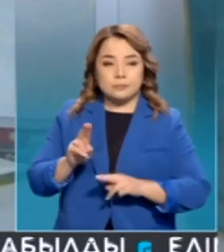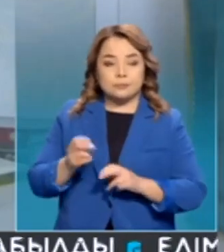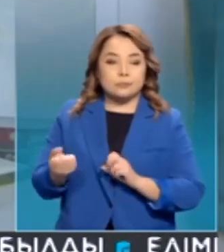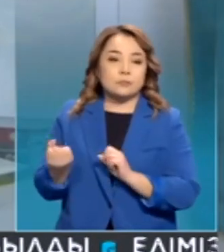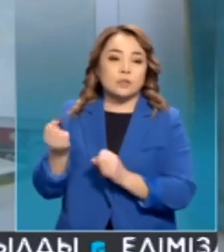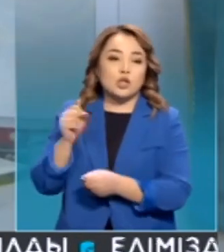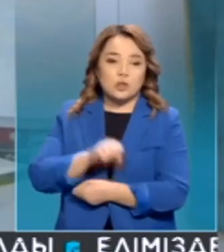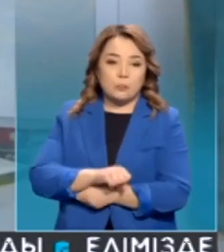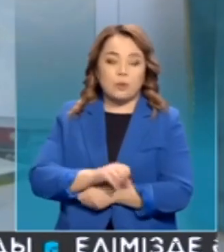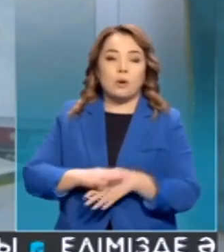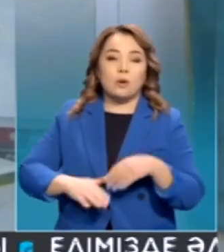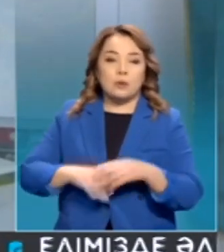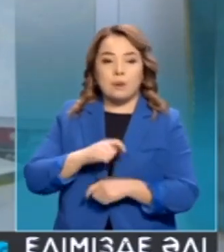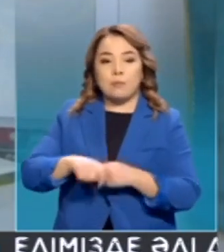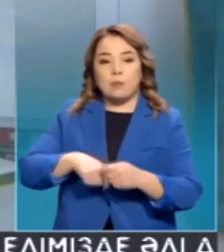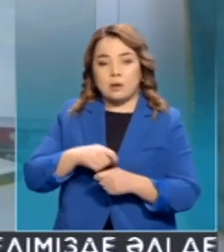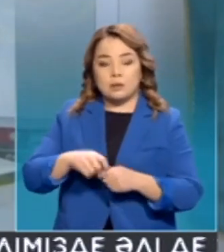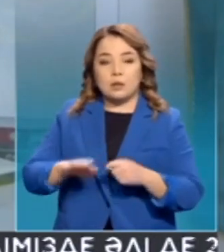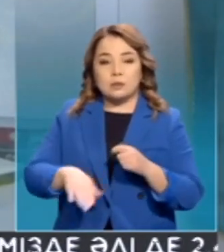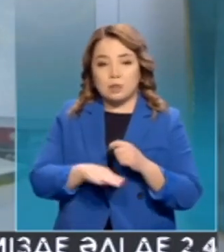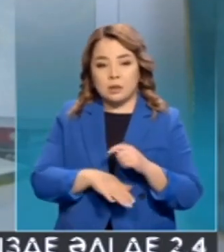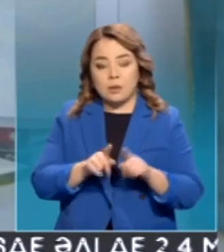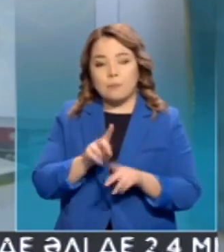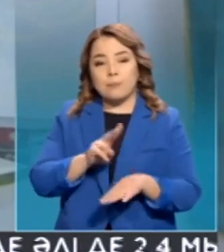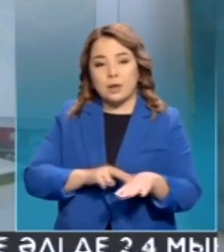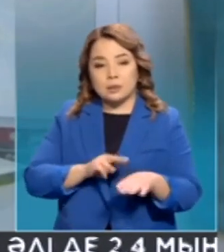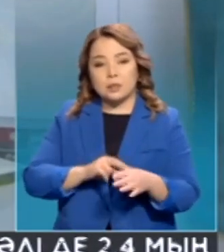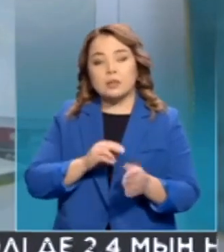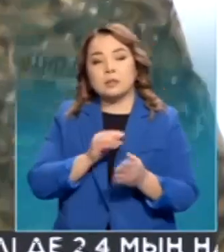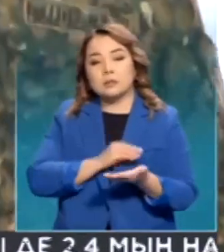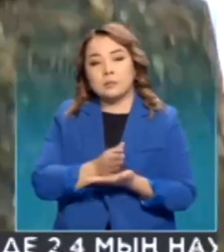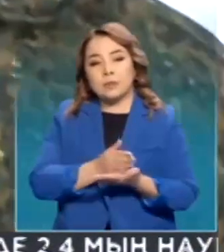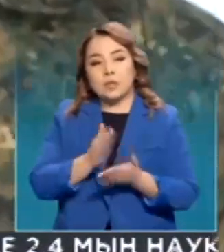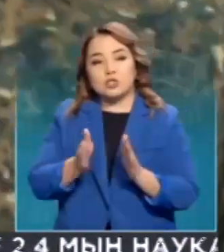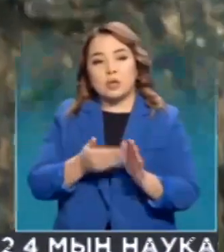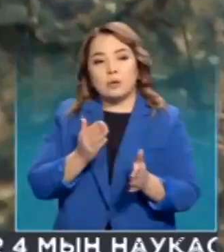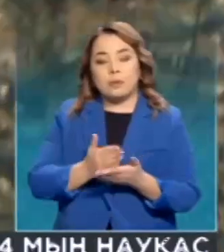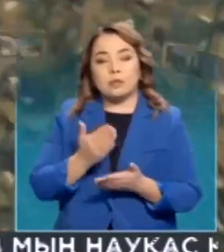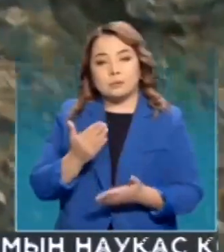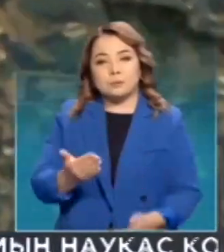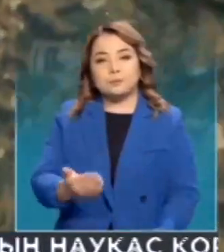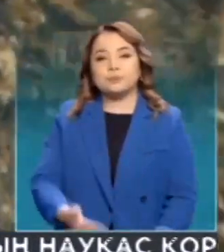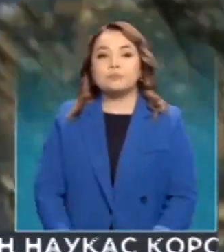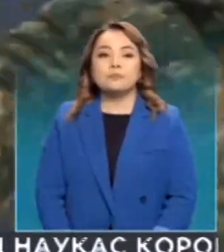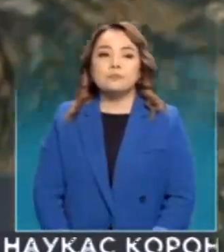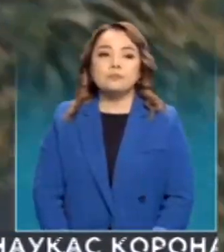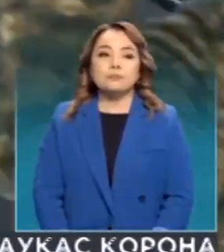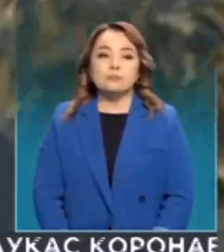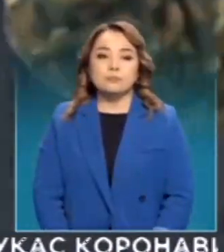жығып қол аяғын байлап полиция қызметкерлерін шақырдым.